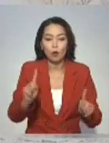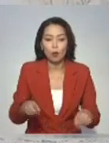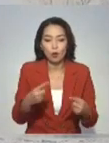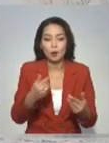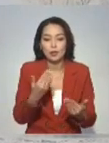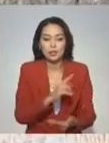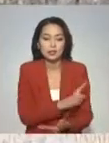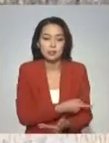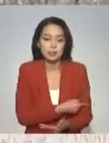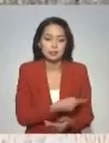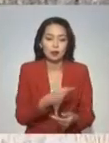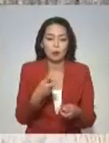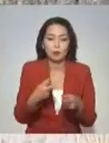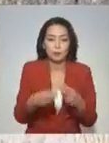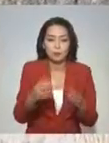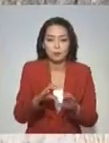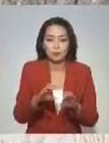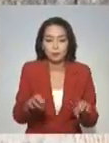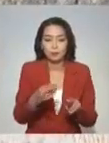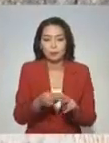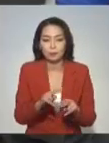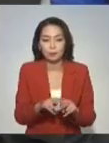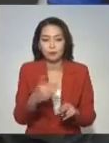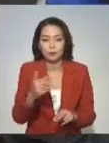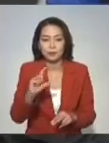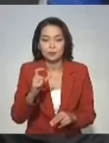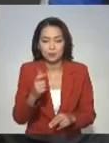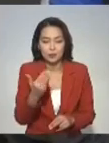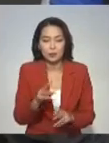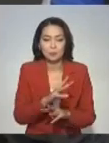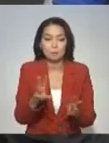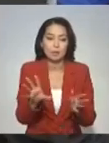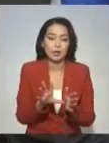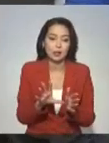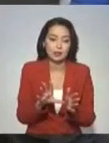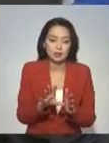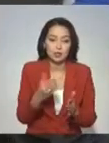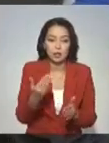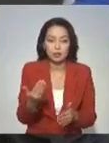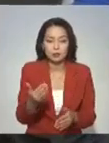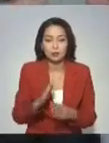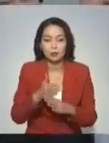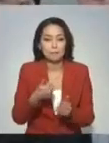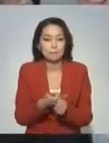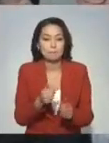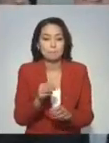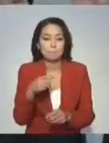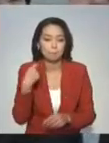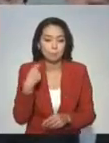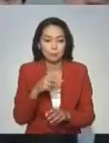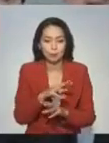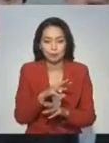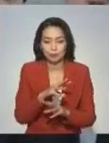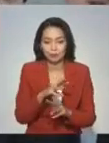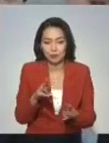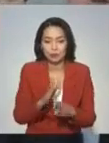сетей начнутся только по завершении отопительного сезона. В Экибастуз Теплоэнерго назвали примерную сумму, которая понадобится для ремонта тепловых сетей